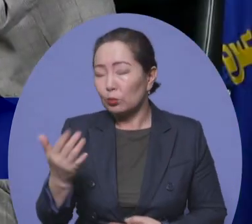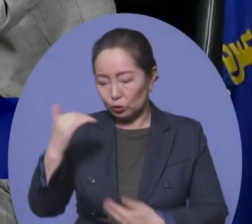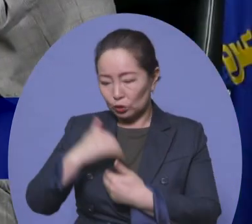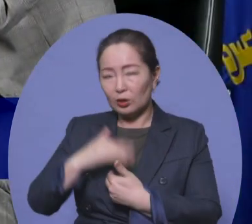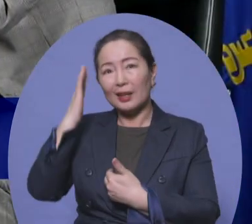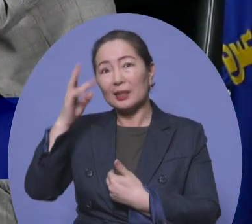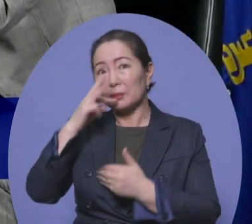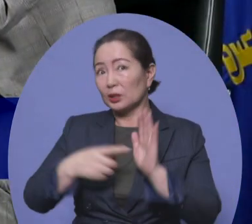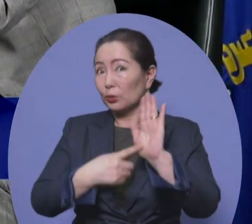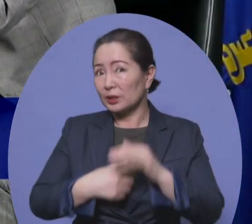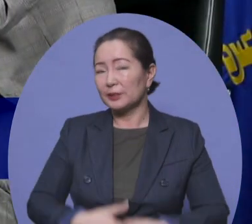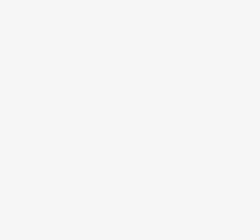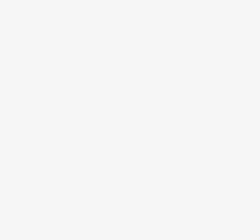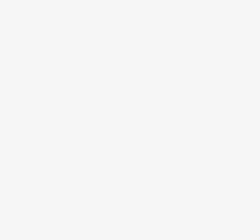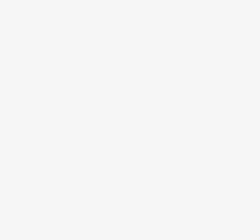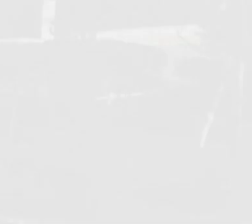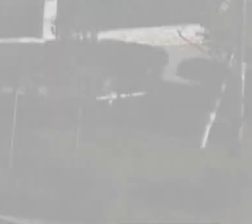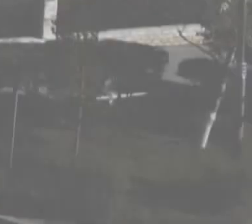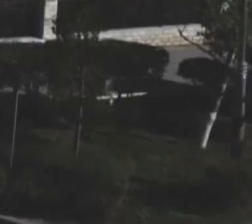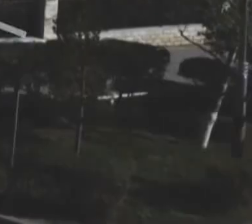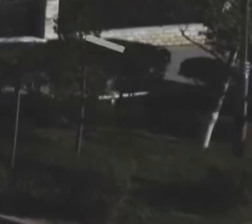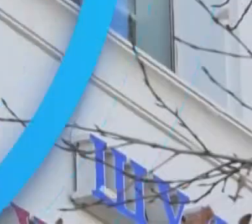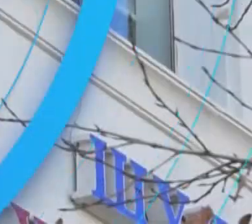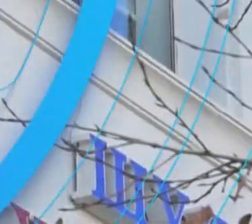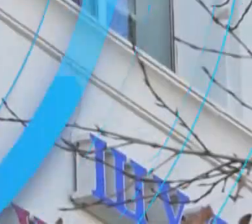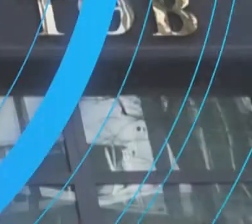тав хүндээ дотоод гадаад мэдээг хүргье.